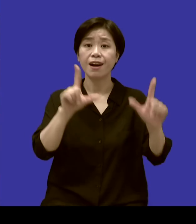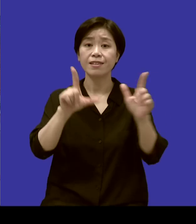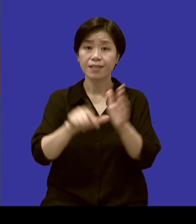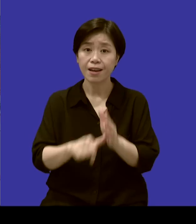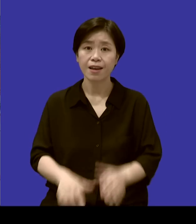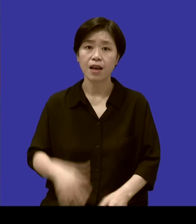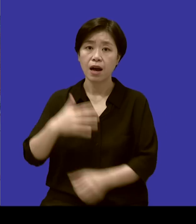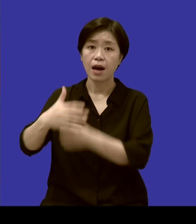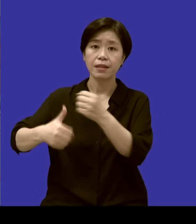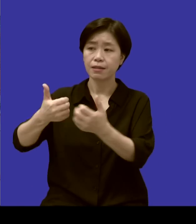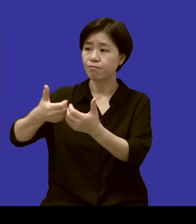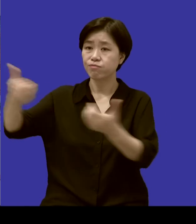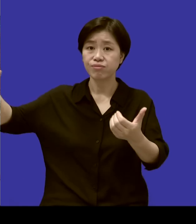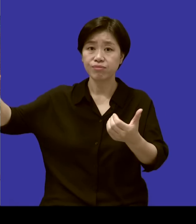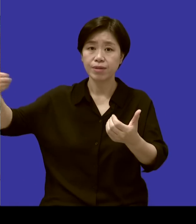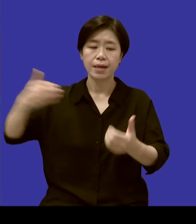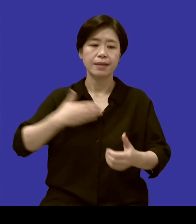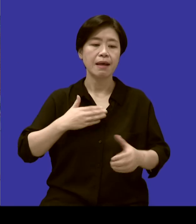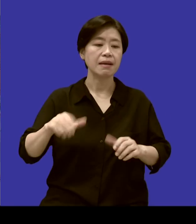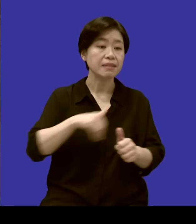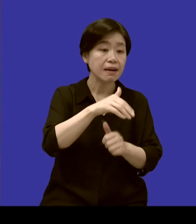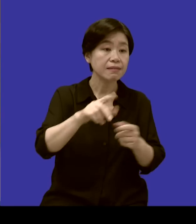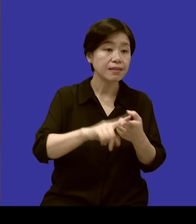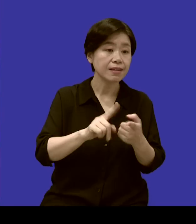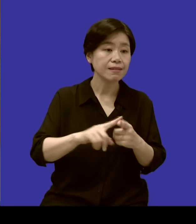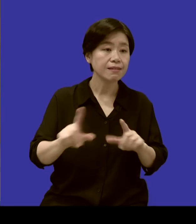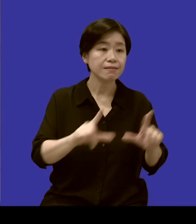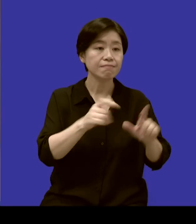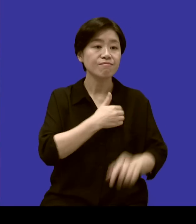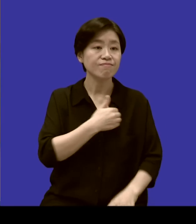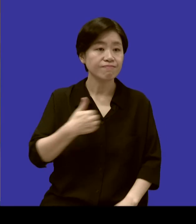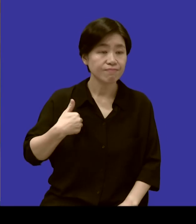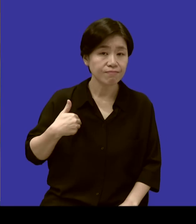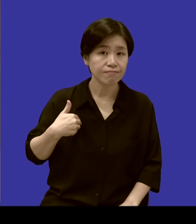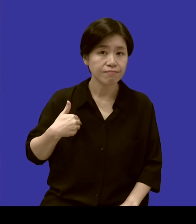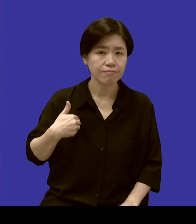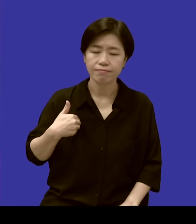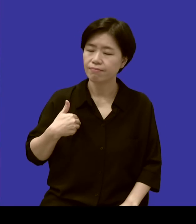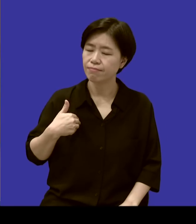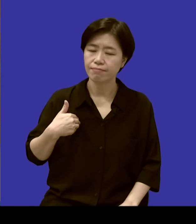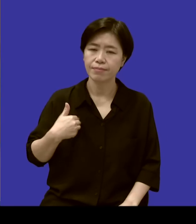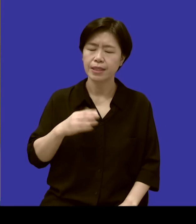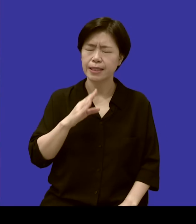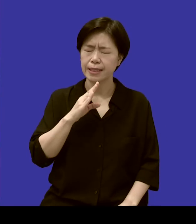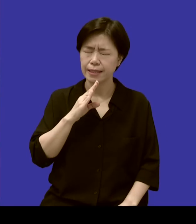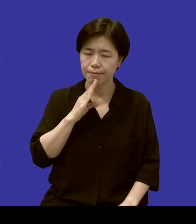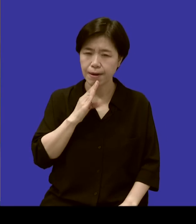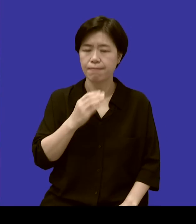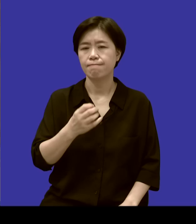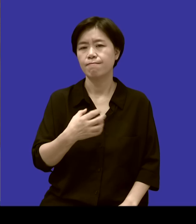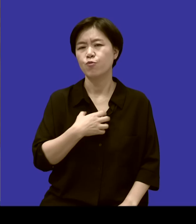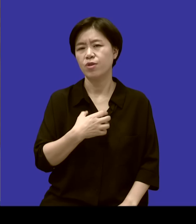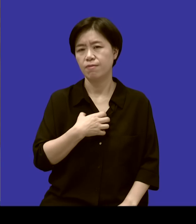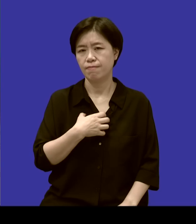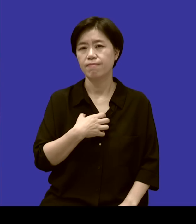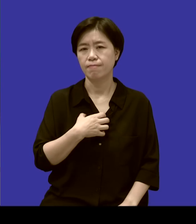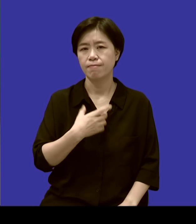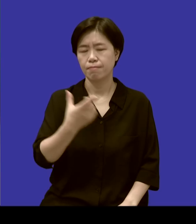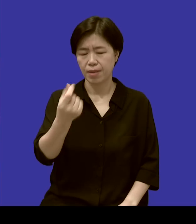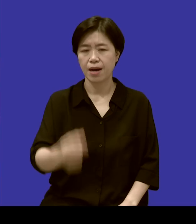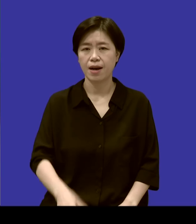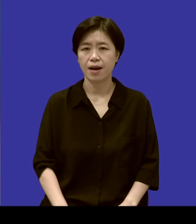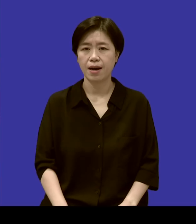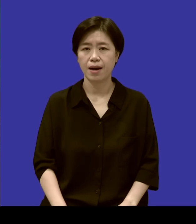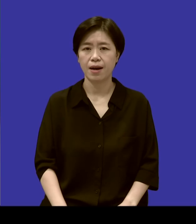그게 가장 위험한 거였어요. 맞아요. 그래서 하나님이 없는 풍요와 부귀는 진짜 벼랑 위에 쓴 거와